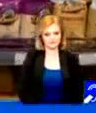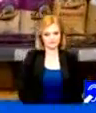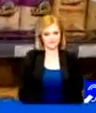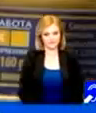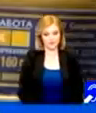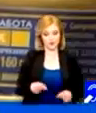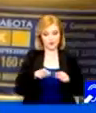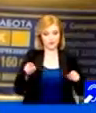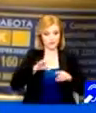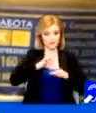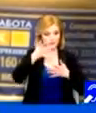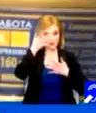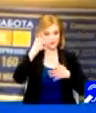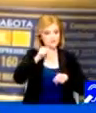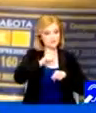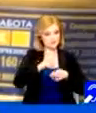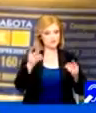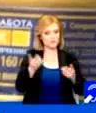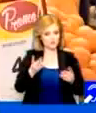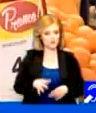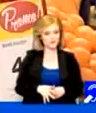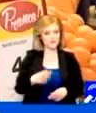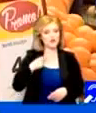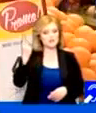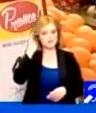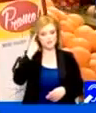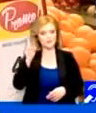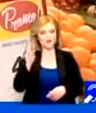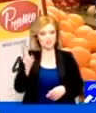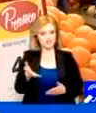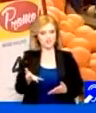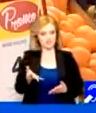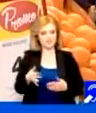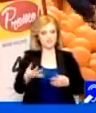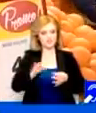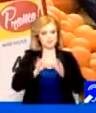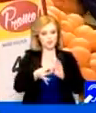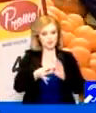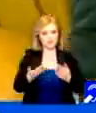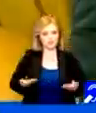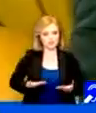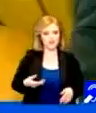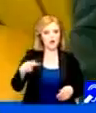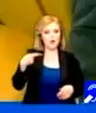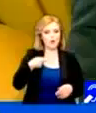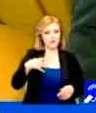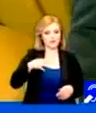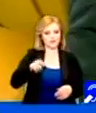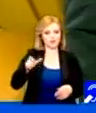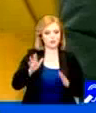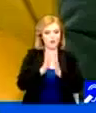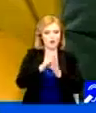În perioada sărbătorilor pascale simțim nevoia să ne îndreptăm gândurile și spre cei cu care soarta a fost mai dură. Peste 1000 de voluntari